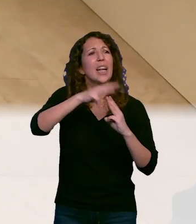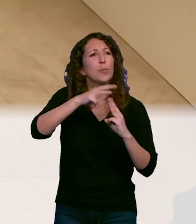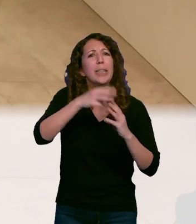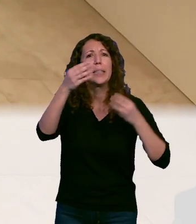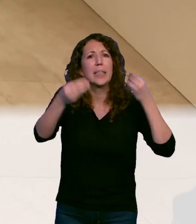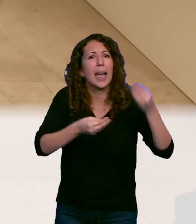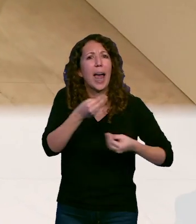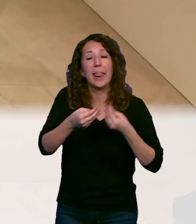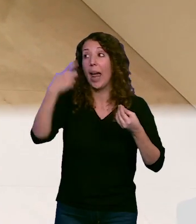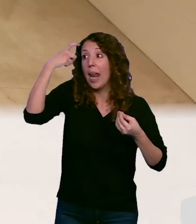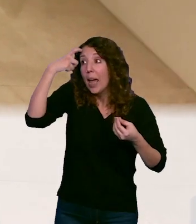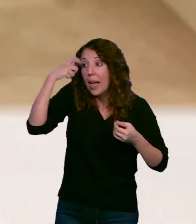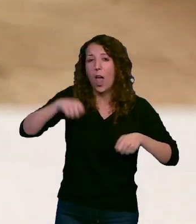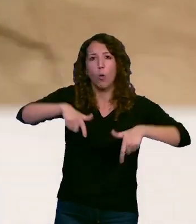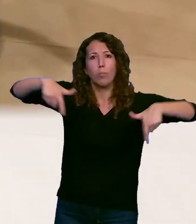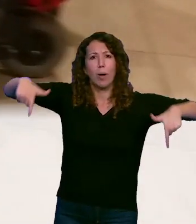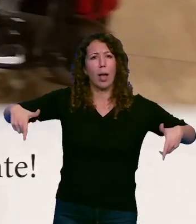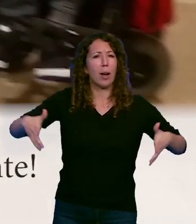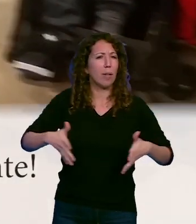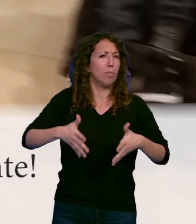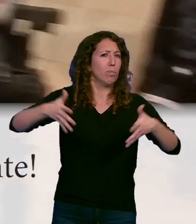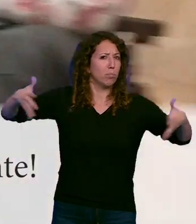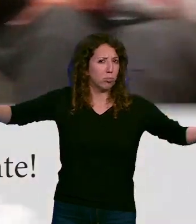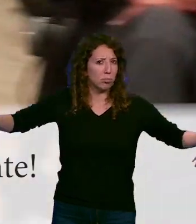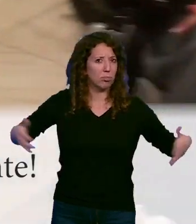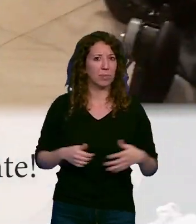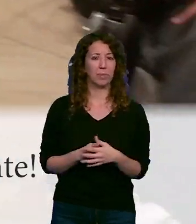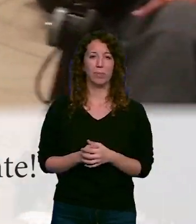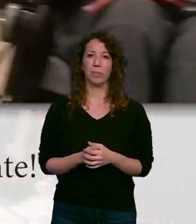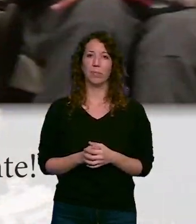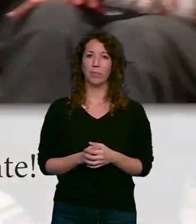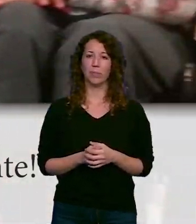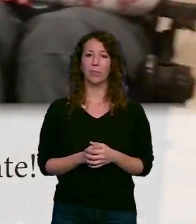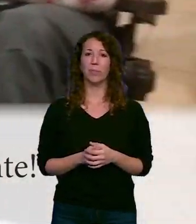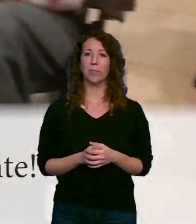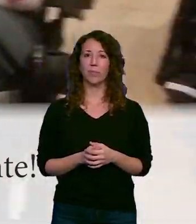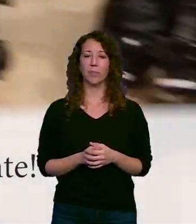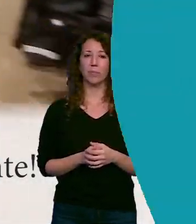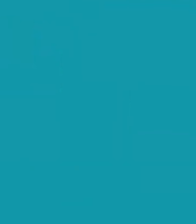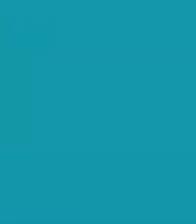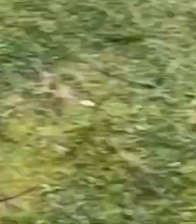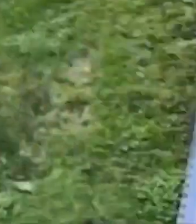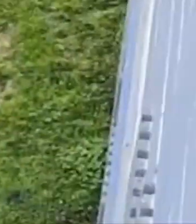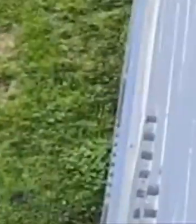¿Qué están haciendo en el perfil? Creo que una pancarta muy grande, muy grande.